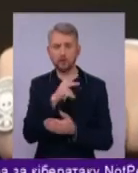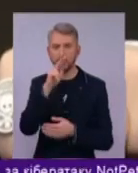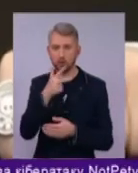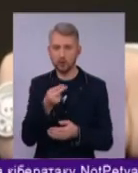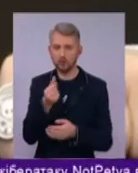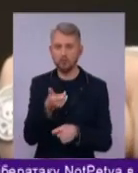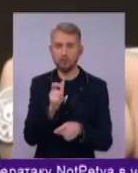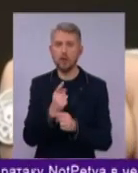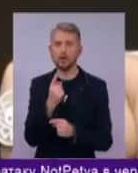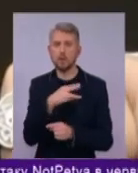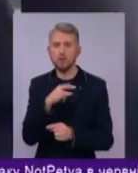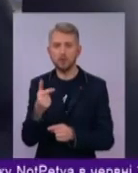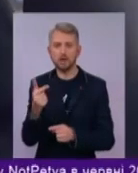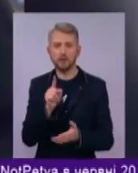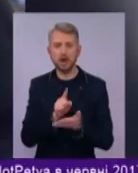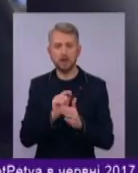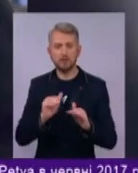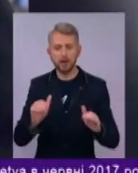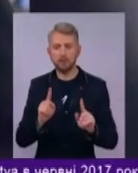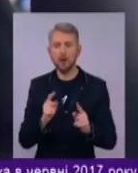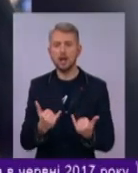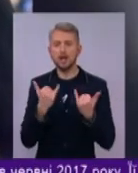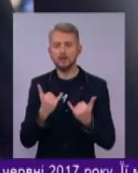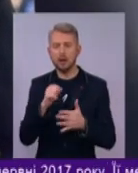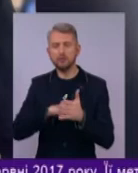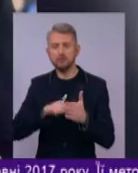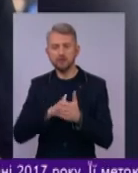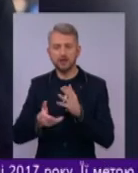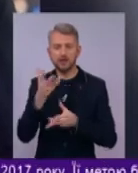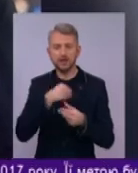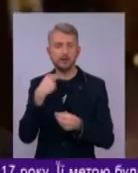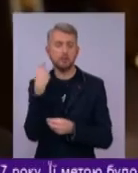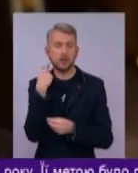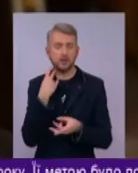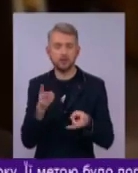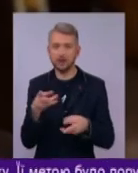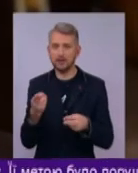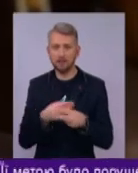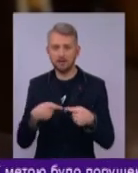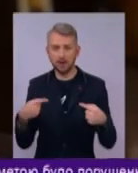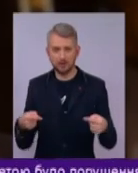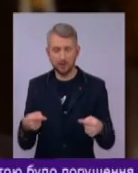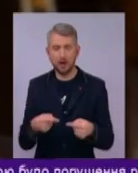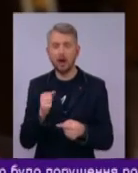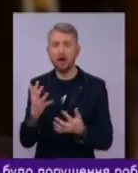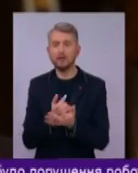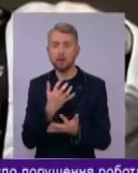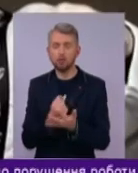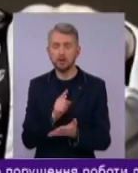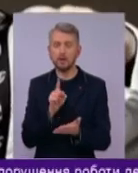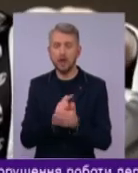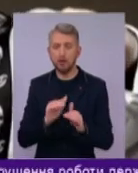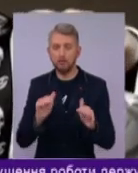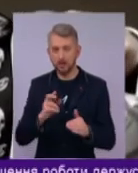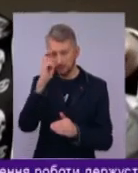сплатив понад 1 мільйон гривень аліментів. Але зараз через фіктивні борги він залишається без майна, яке продають на аукціонах. А заробити на аліменти в країні,